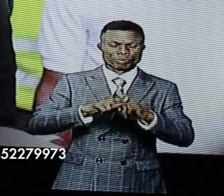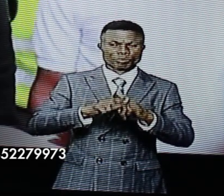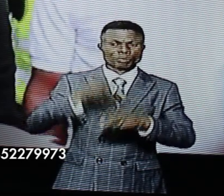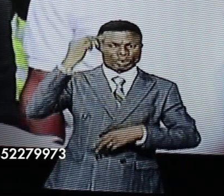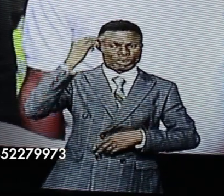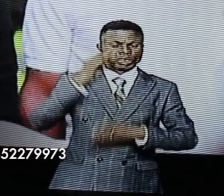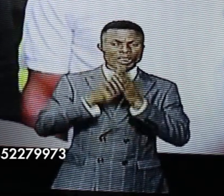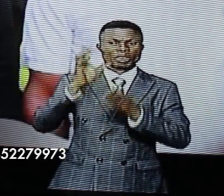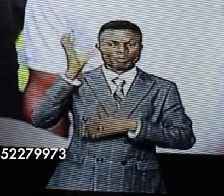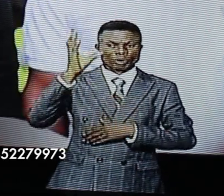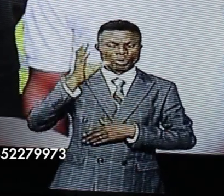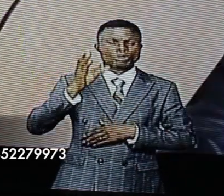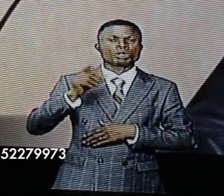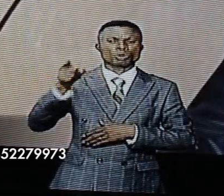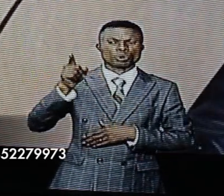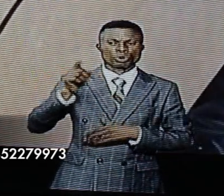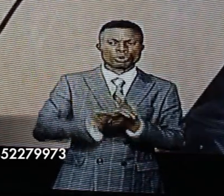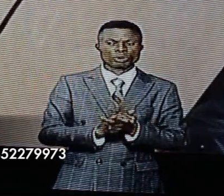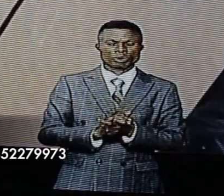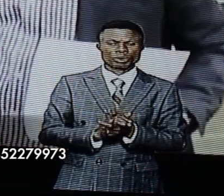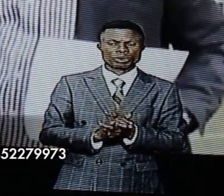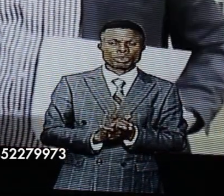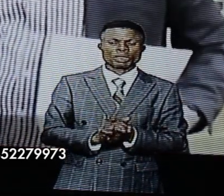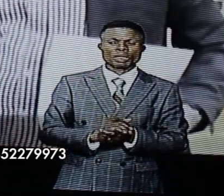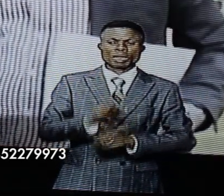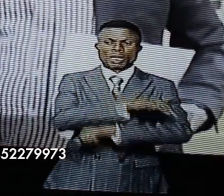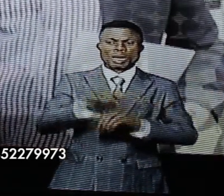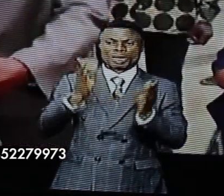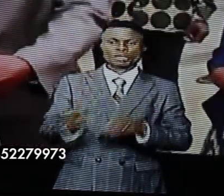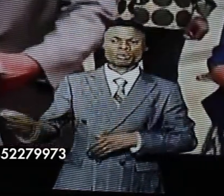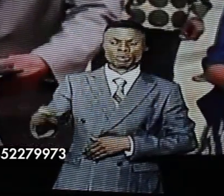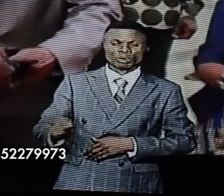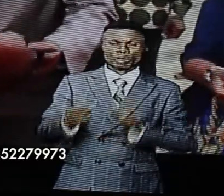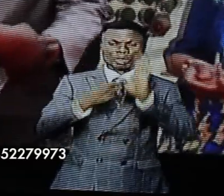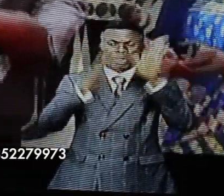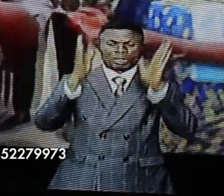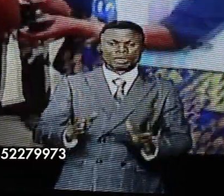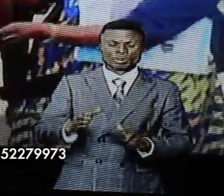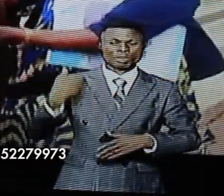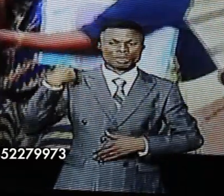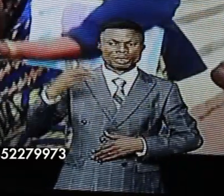qui est Excellence Guy Mikoum. Les administrateurs de territoire, représentants de